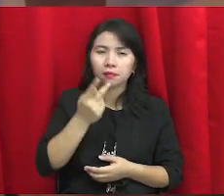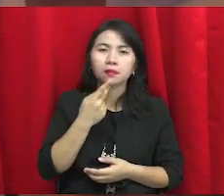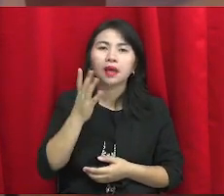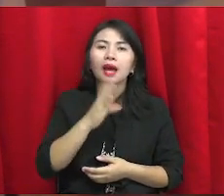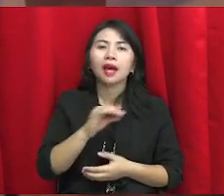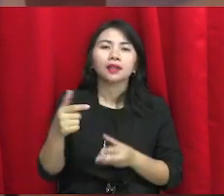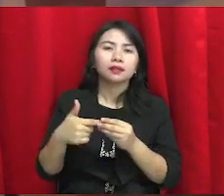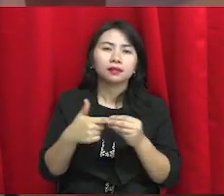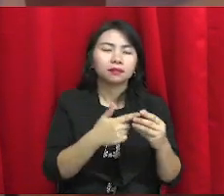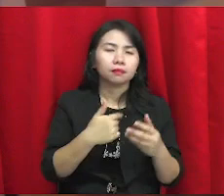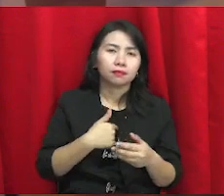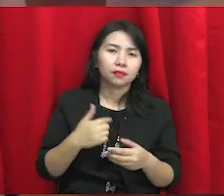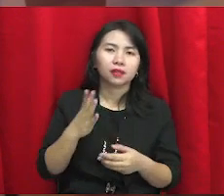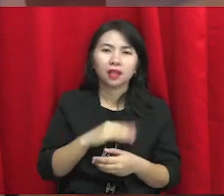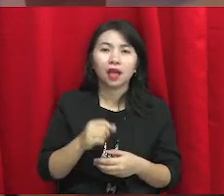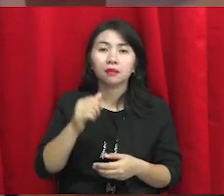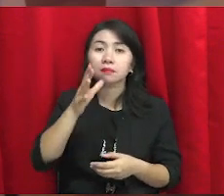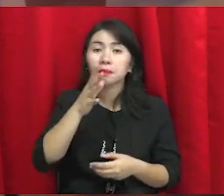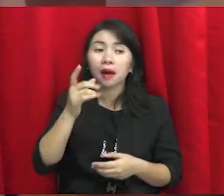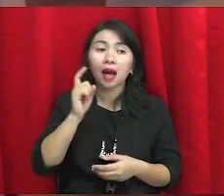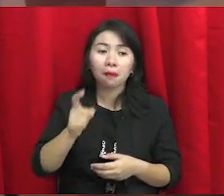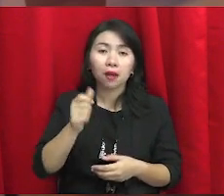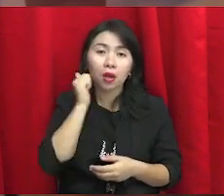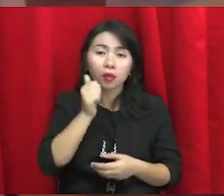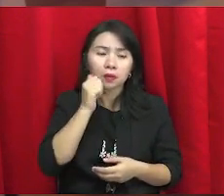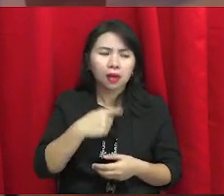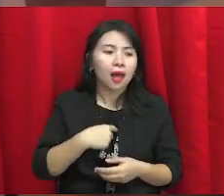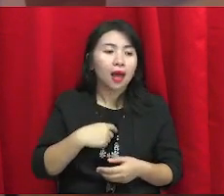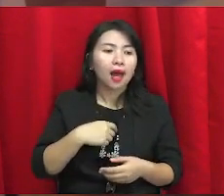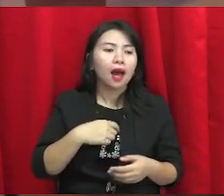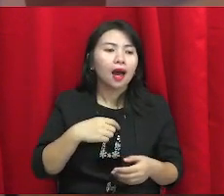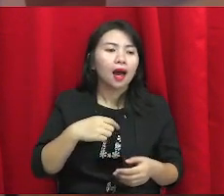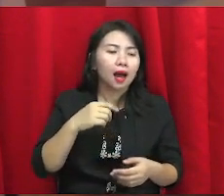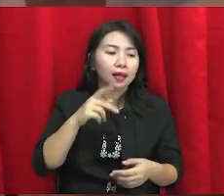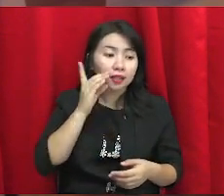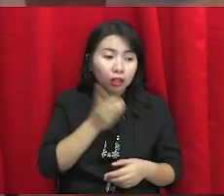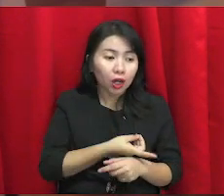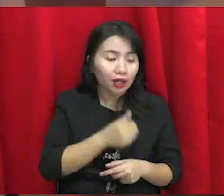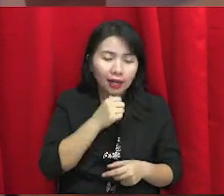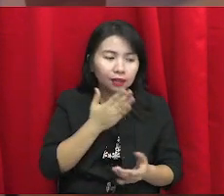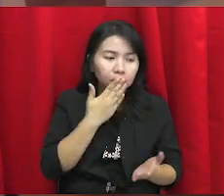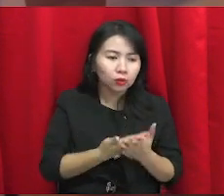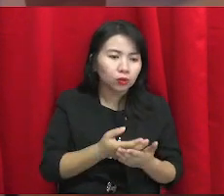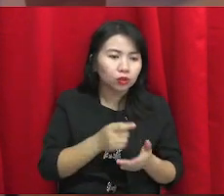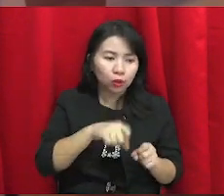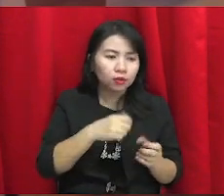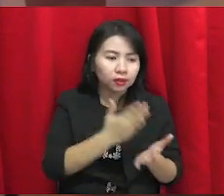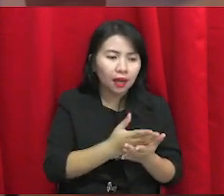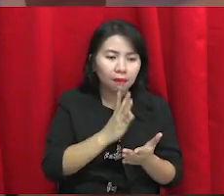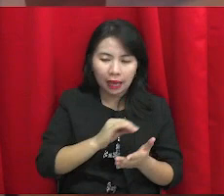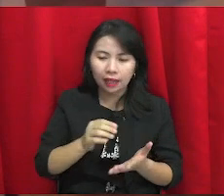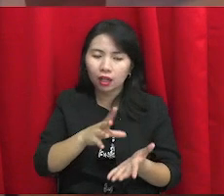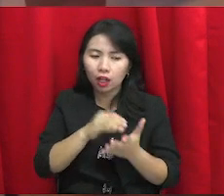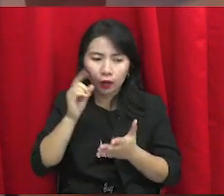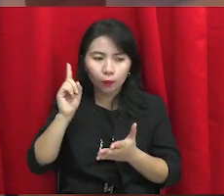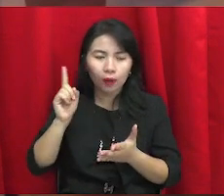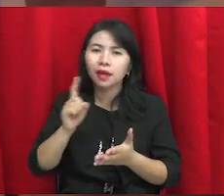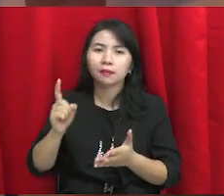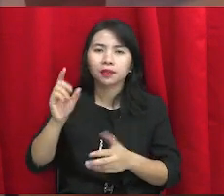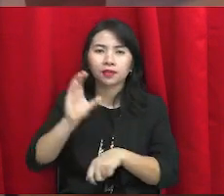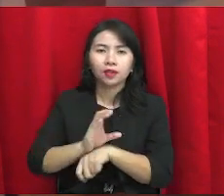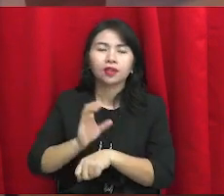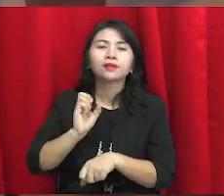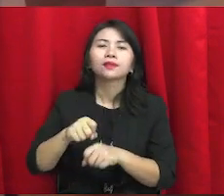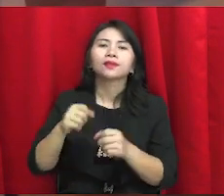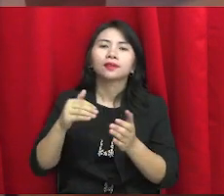nagsasabi, anak, hindi yan maganda, ganito, ito yung mas maganda na natuturuan sa simbahan. Kaya nakapasalamat ako kay Mami at